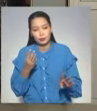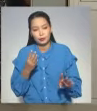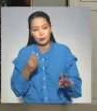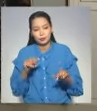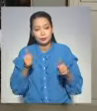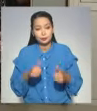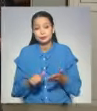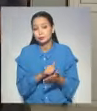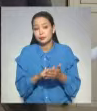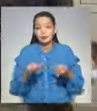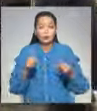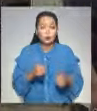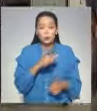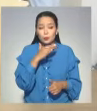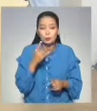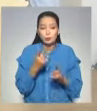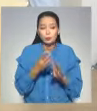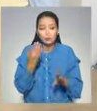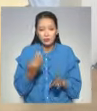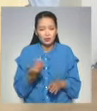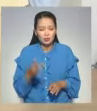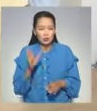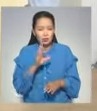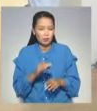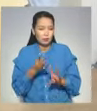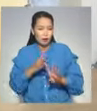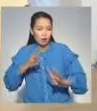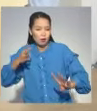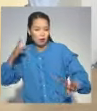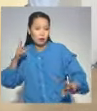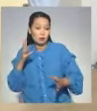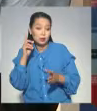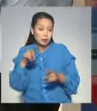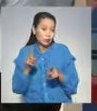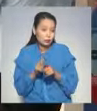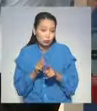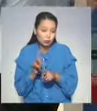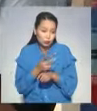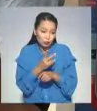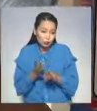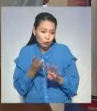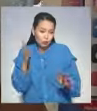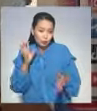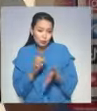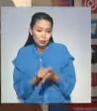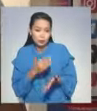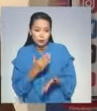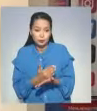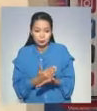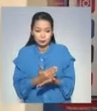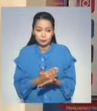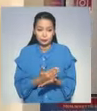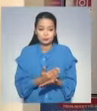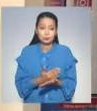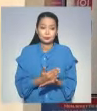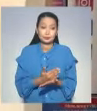Құжат рәсімдеуге келгендердің кезегі бірнеше шақырымға жетеді. Тіпті түннен бері тұрғандар да бар. Я, получается, месяц назад подал заявку через